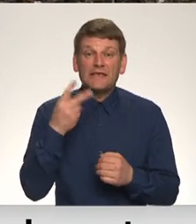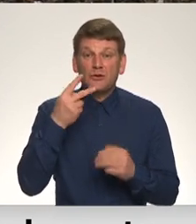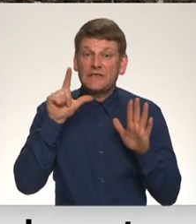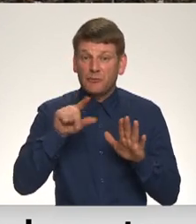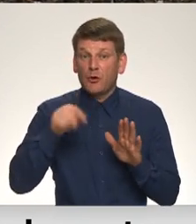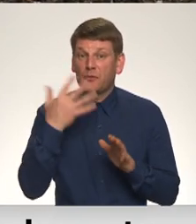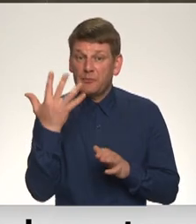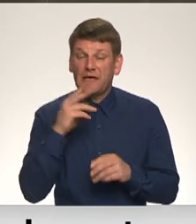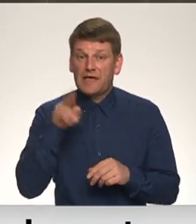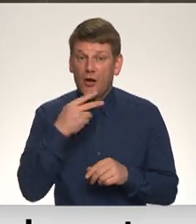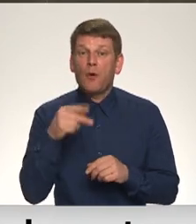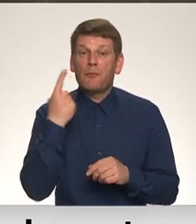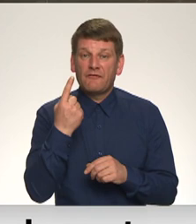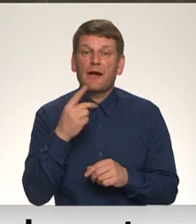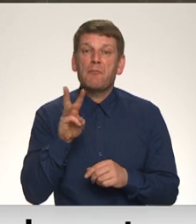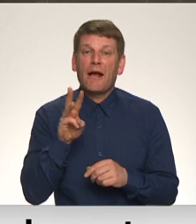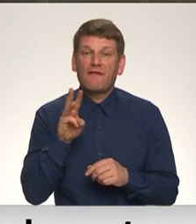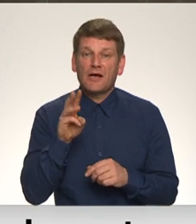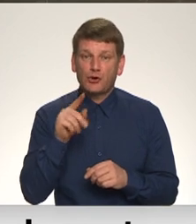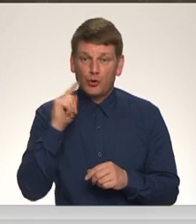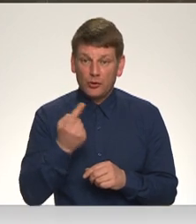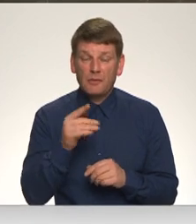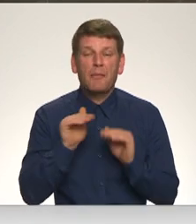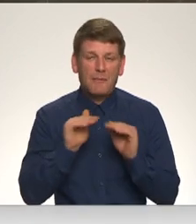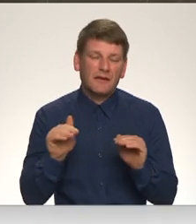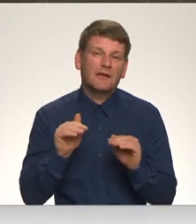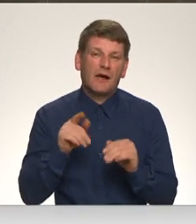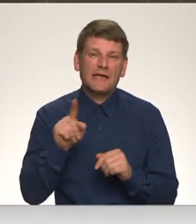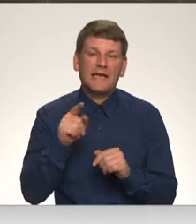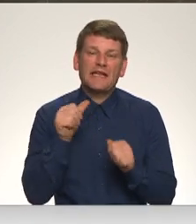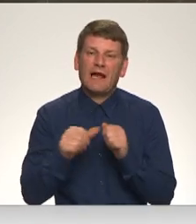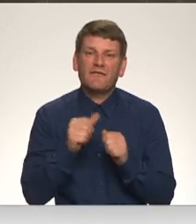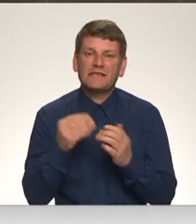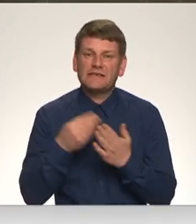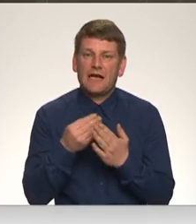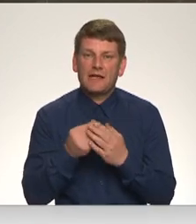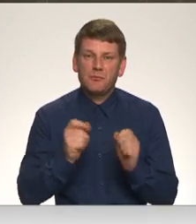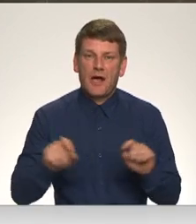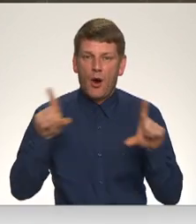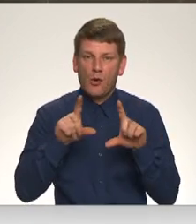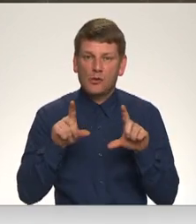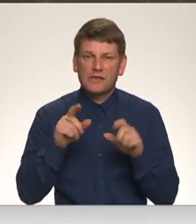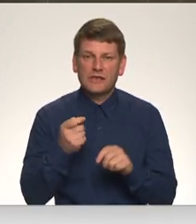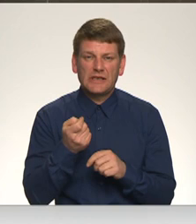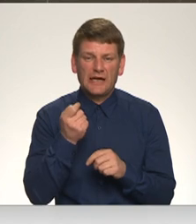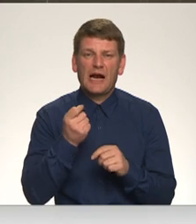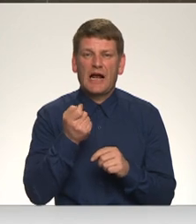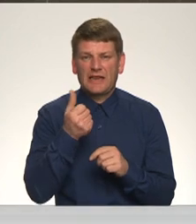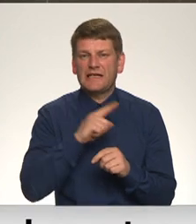par megavatstundu. Pamata iemesls tomēr ir šīs degvielas cenas pieaugums līdz gandrīz 2